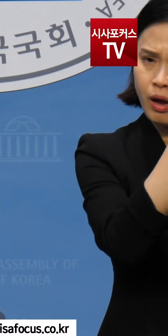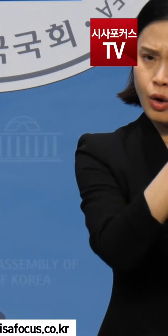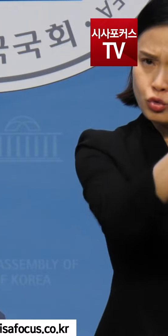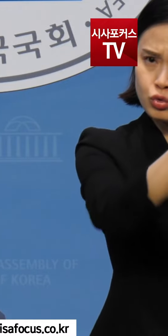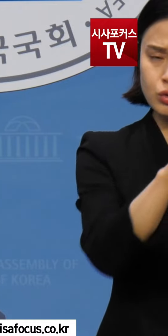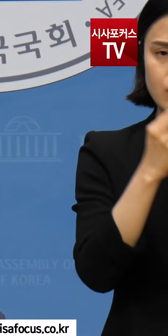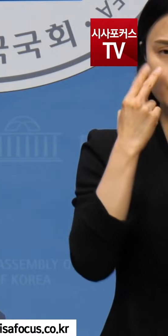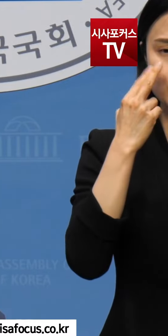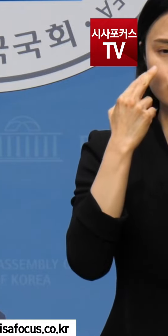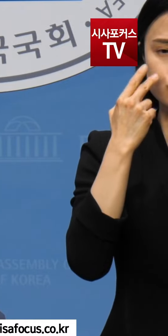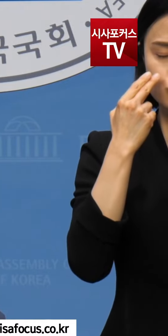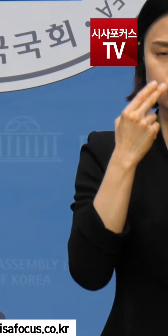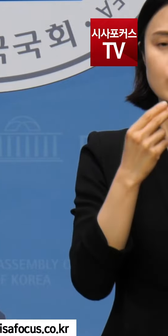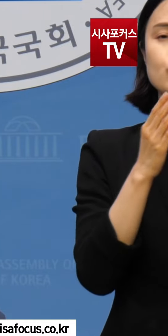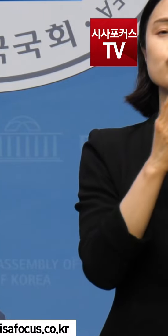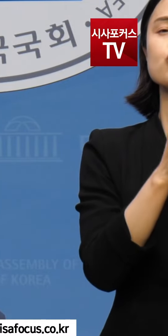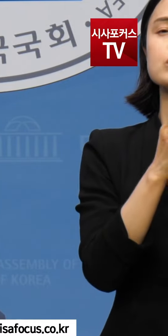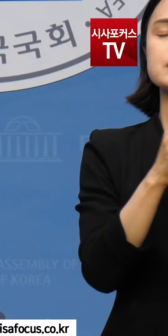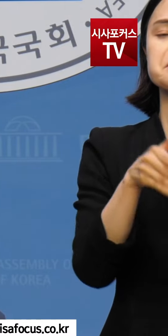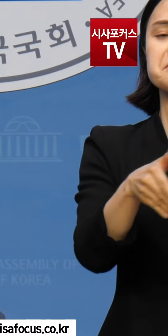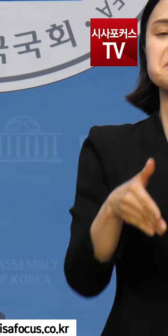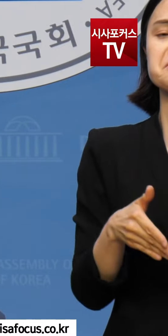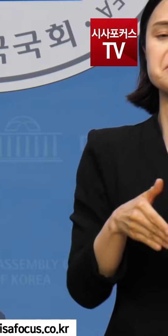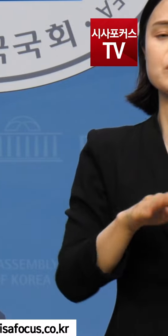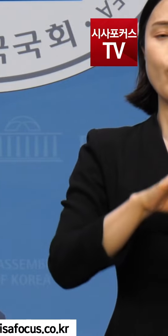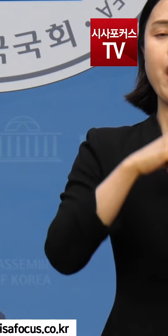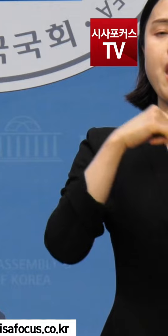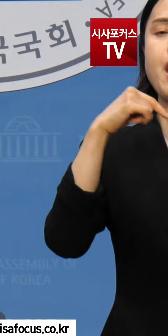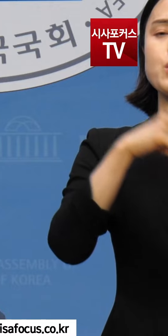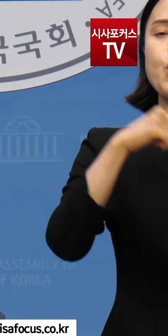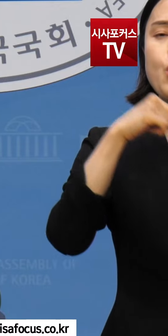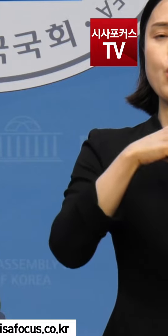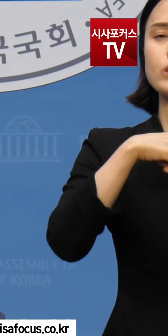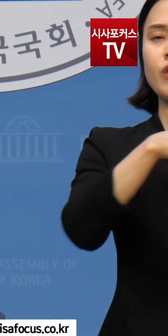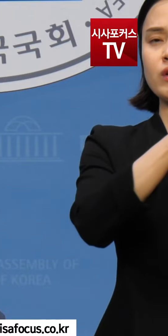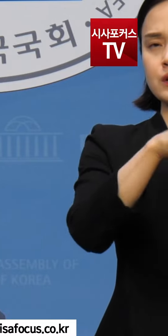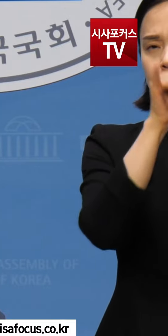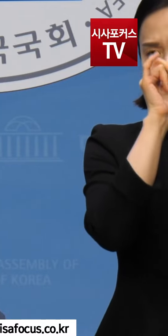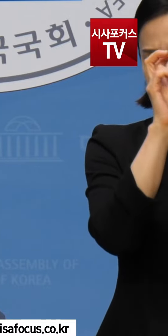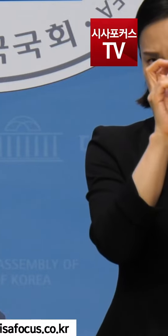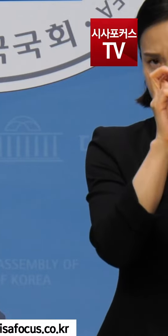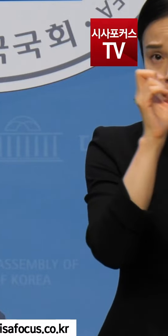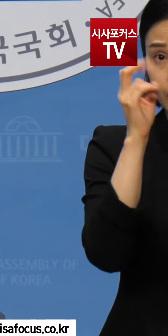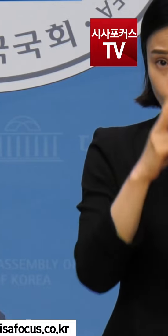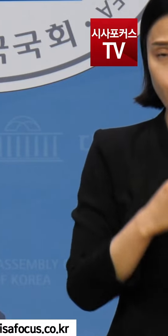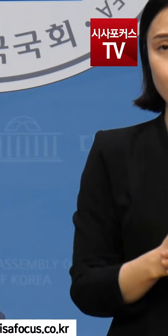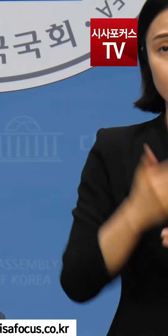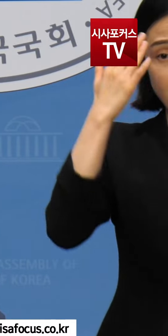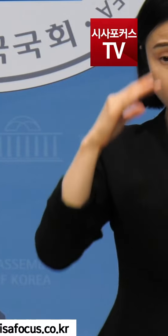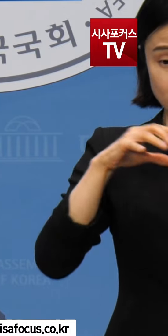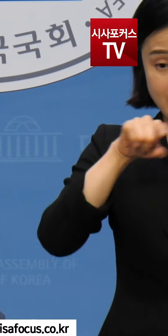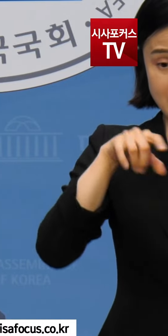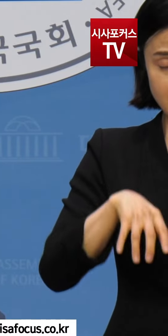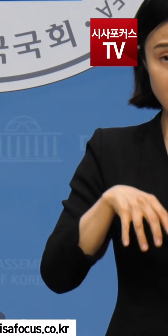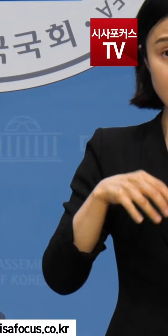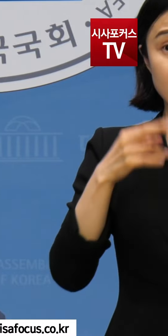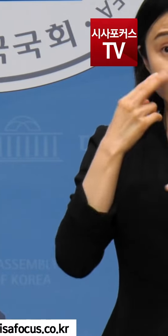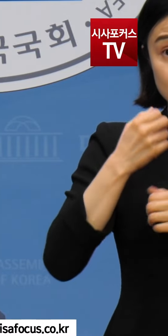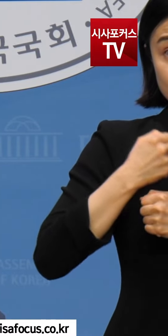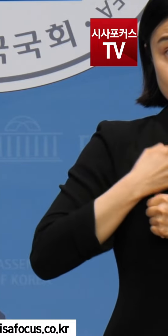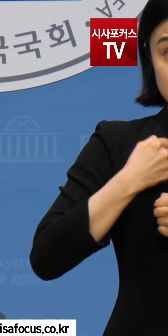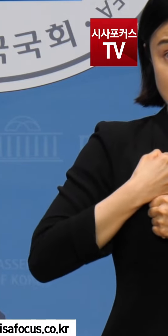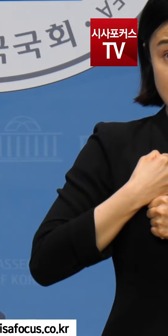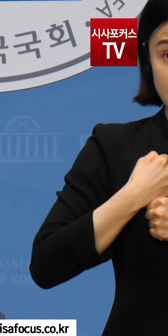외교를 펼칠 것이고 또다시 주한미군 방위비 분담금 문제 등으로 우리를